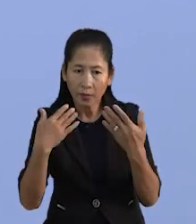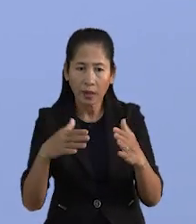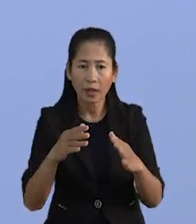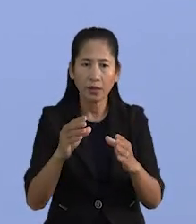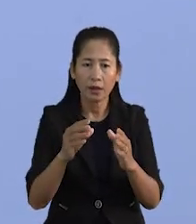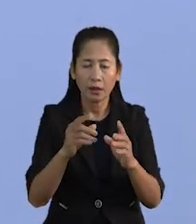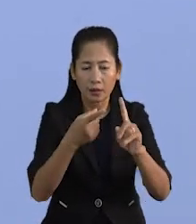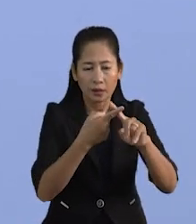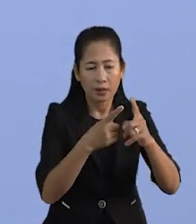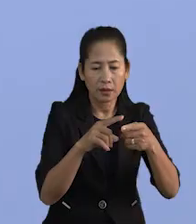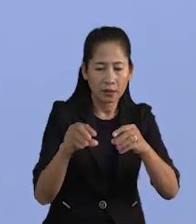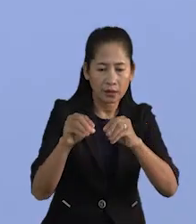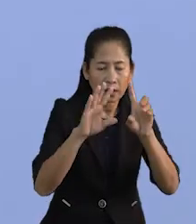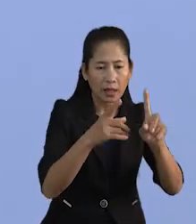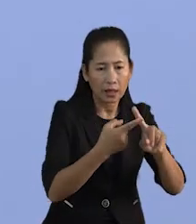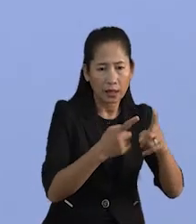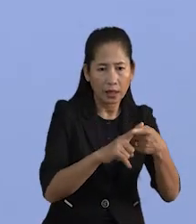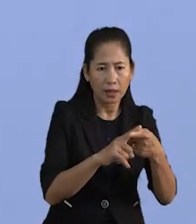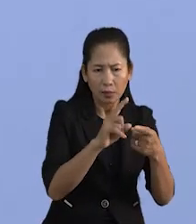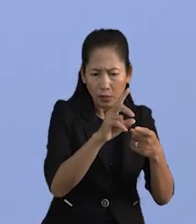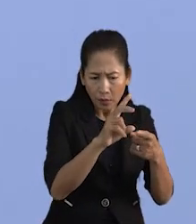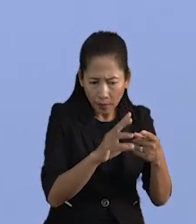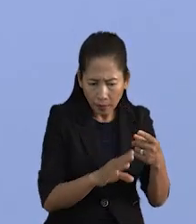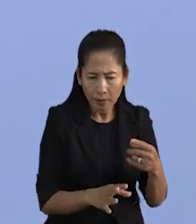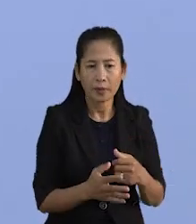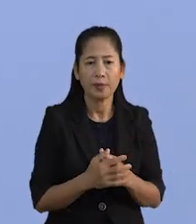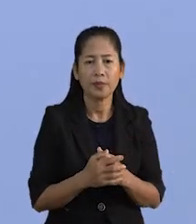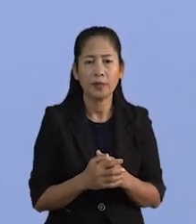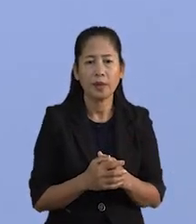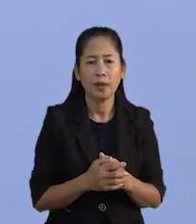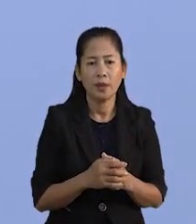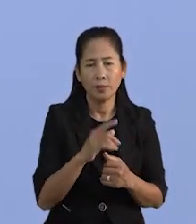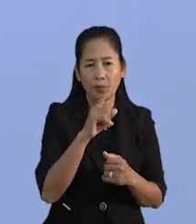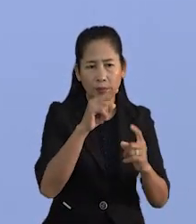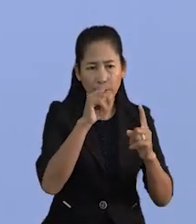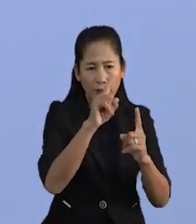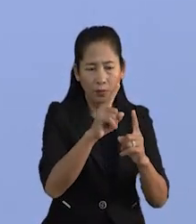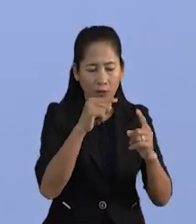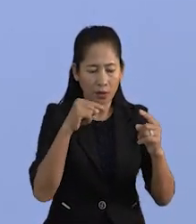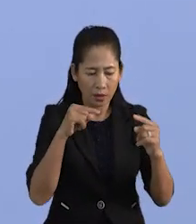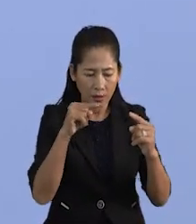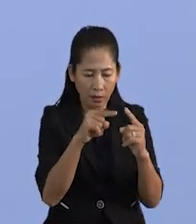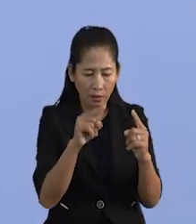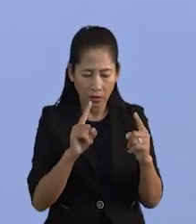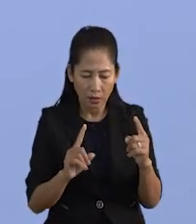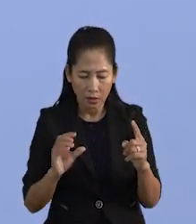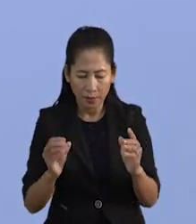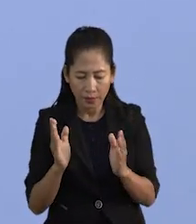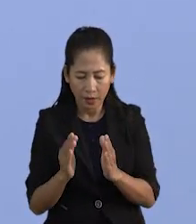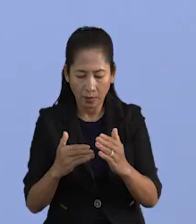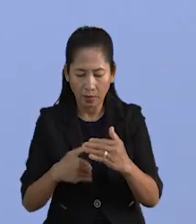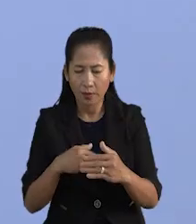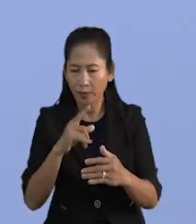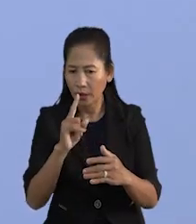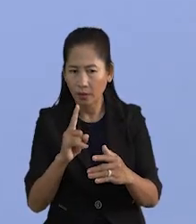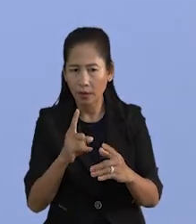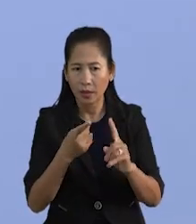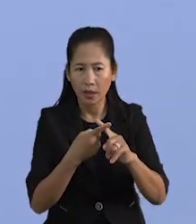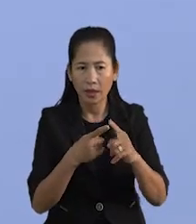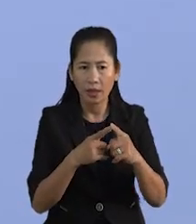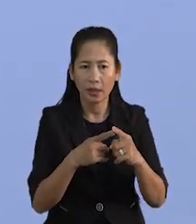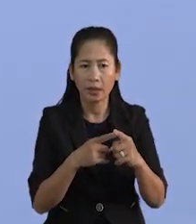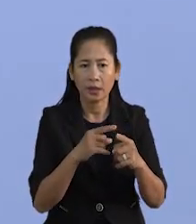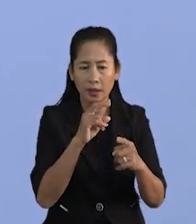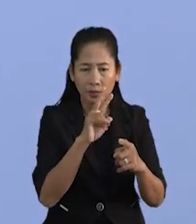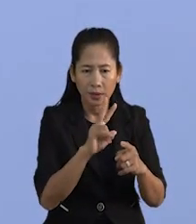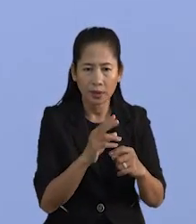ដាក់លេខរៀងណាដាក់លេខរៀងយ៉ាងម៉េចកូនគឺពី1ដល់10នេះអញ្ចឹងតើប្រអប់ណាមួយគឺលេខរៀង